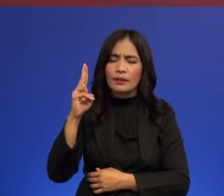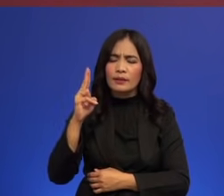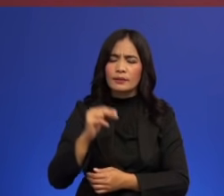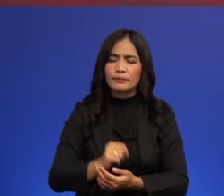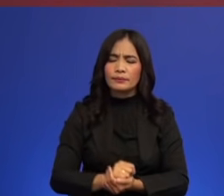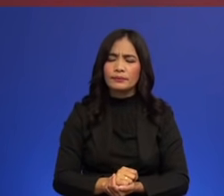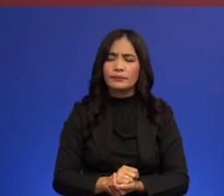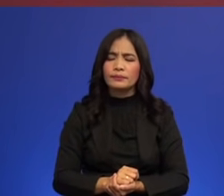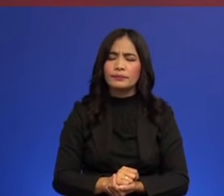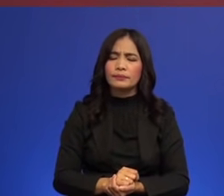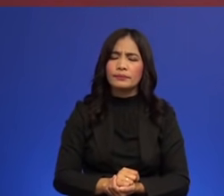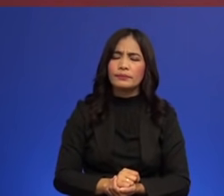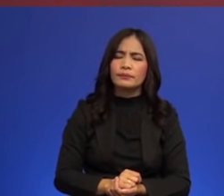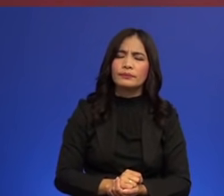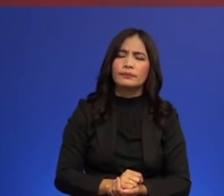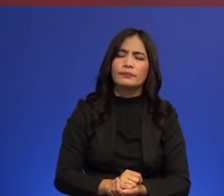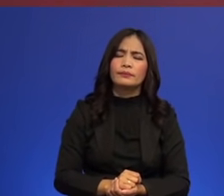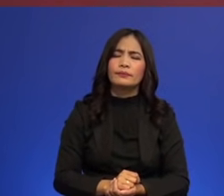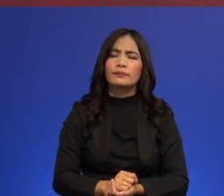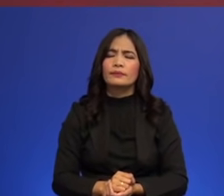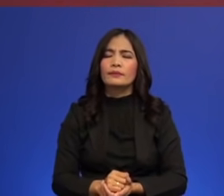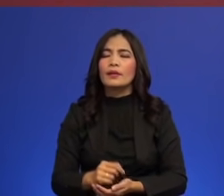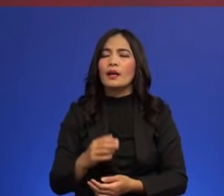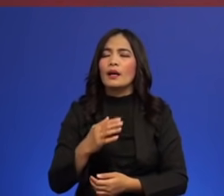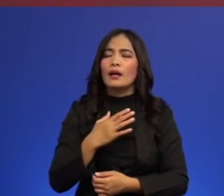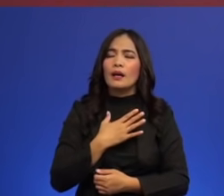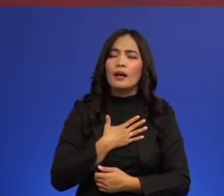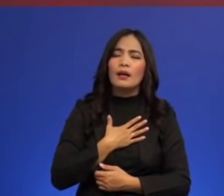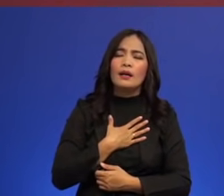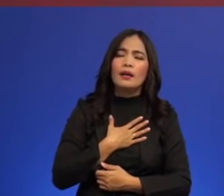percaya, aku percaya,